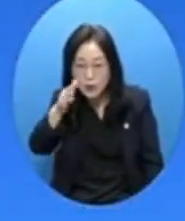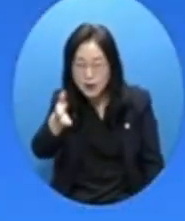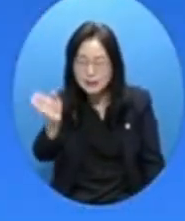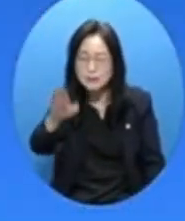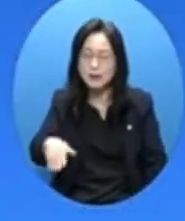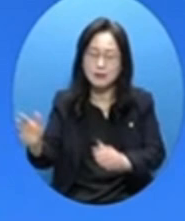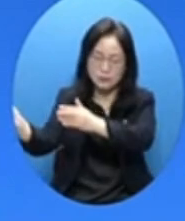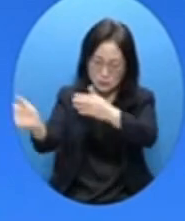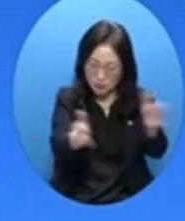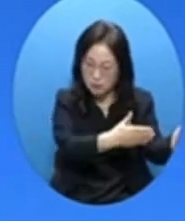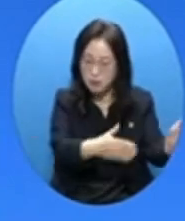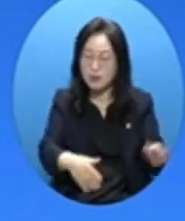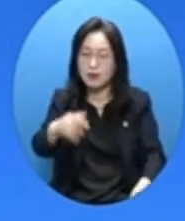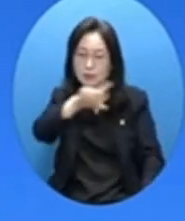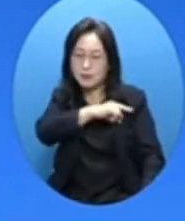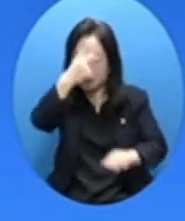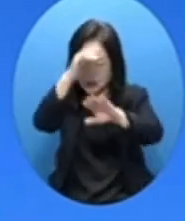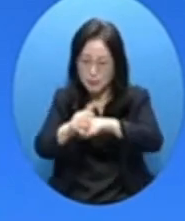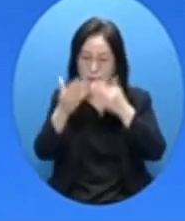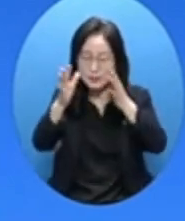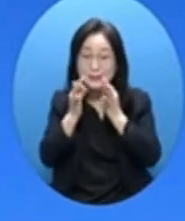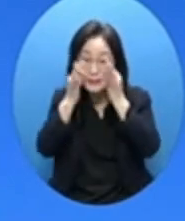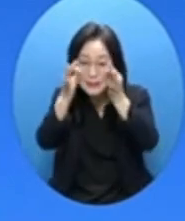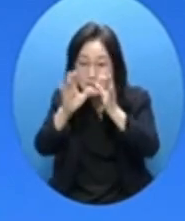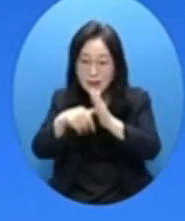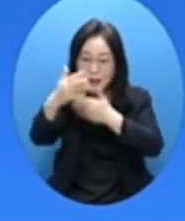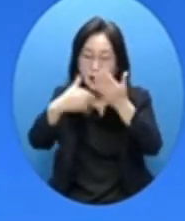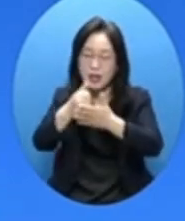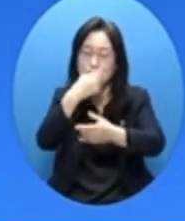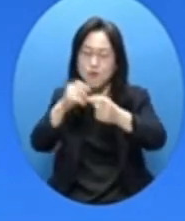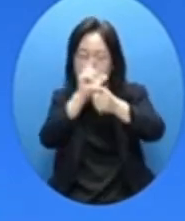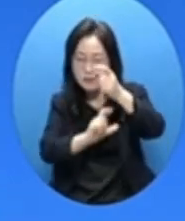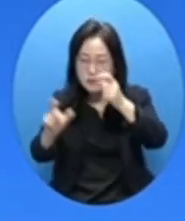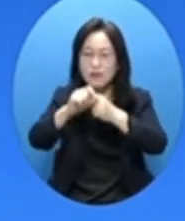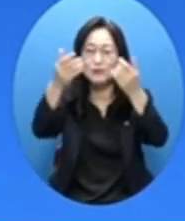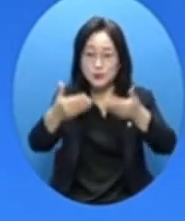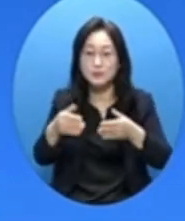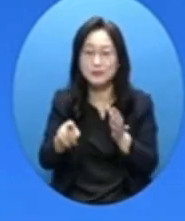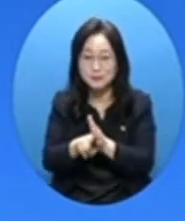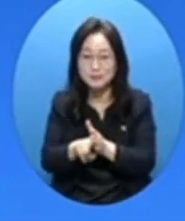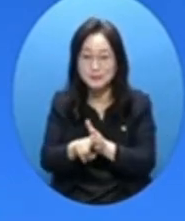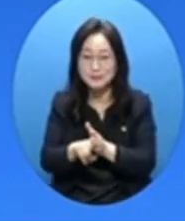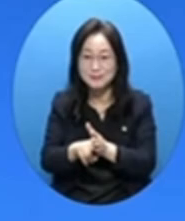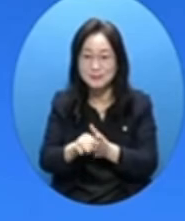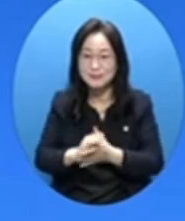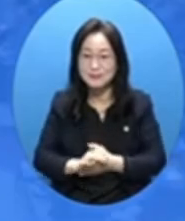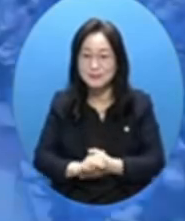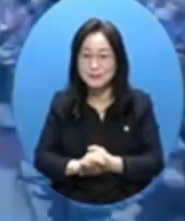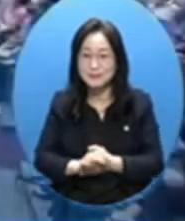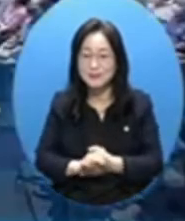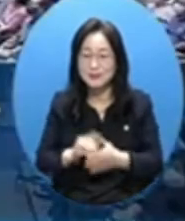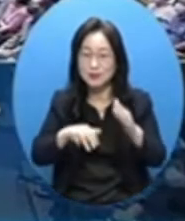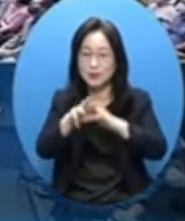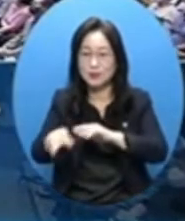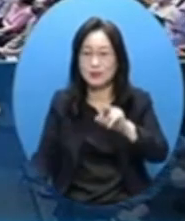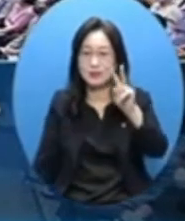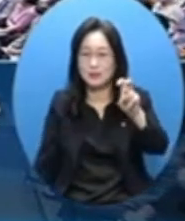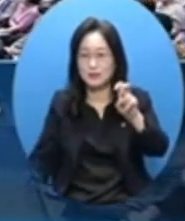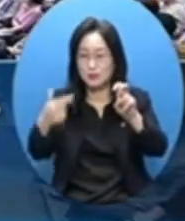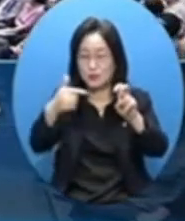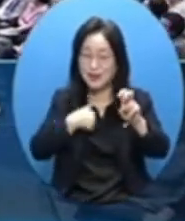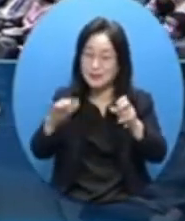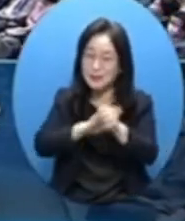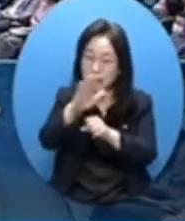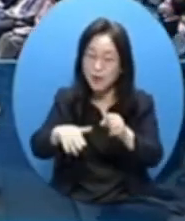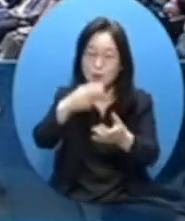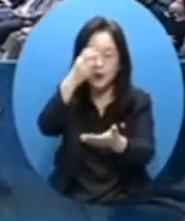것 다 뒤를 물리치고 예배드리는데 최선을 다할 때 하나님께서 복에 복을 더해 주시는 것입니다 출애굽기 20장 절입니다 나를 사랑하고